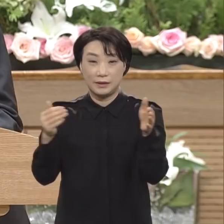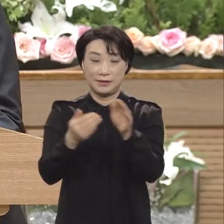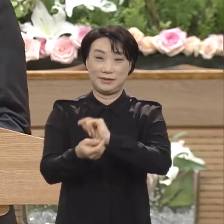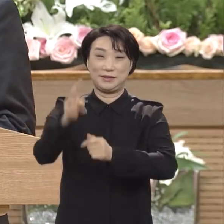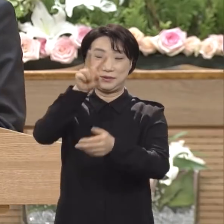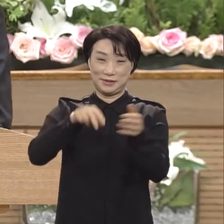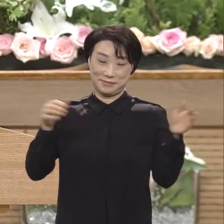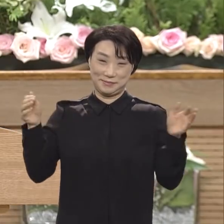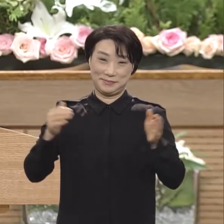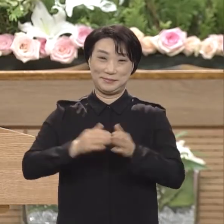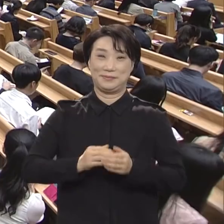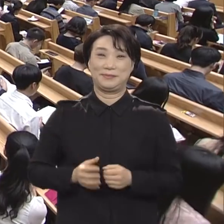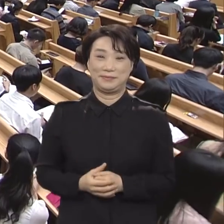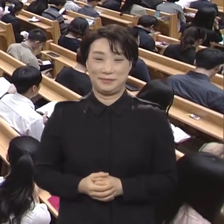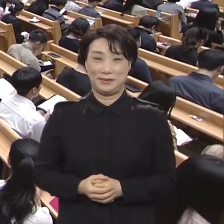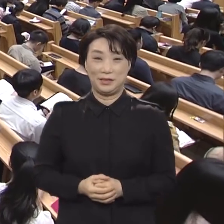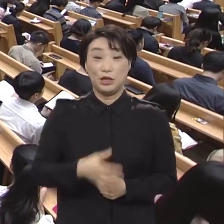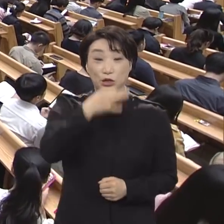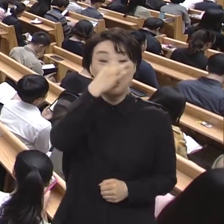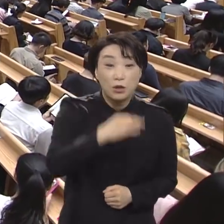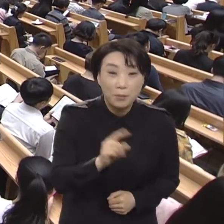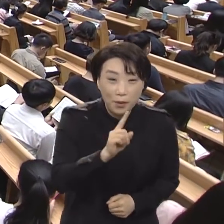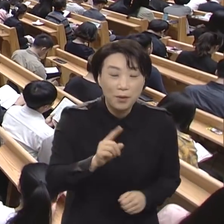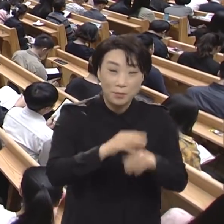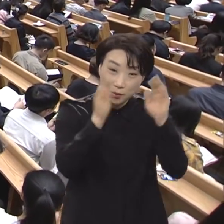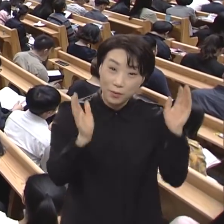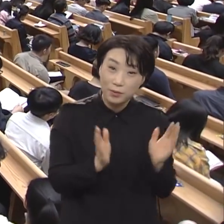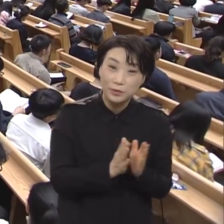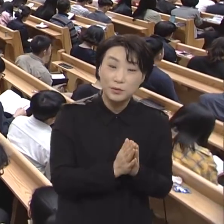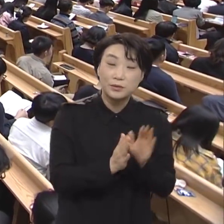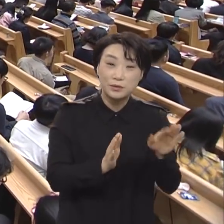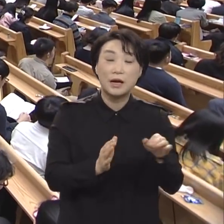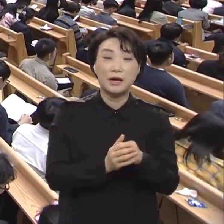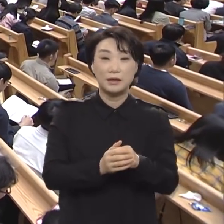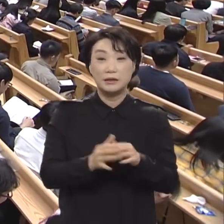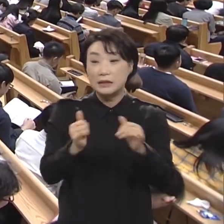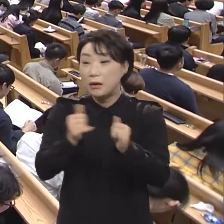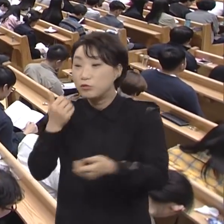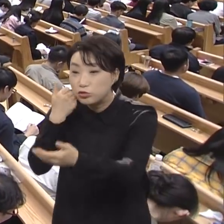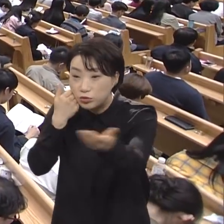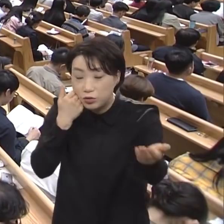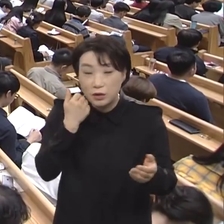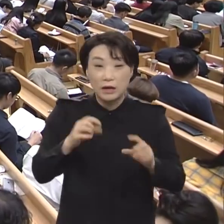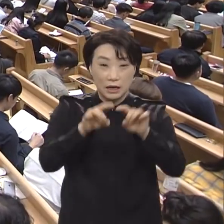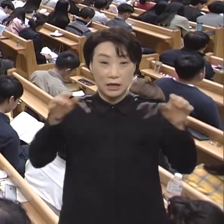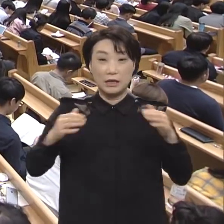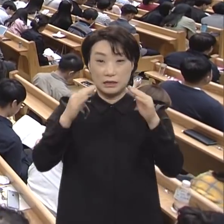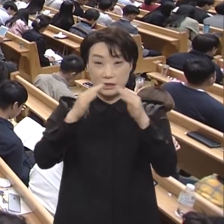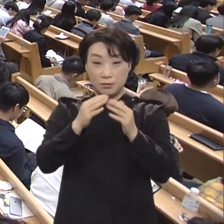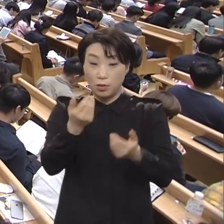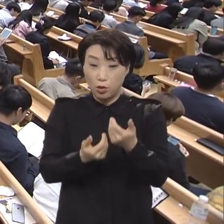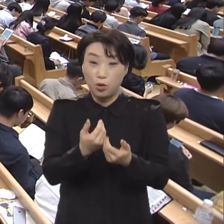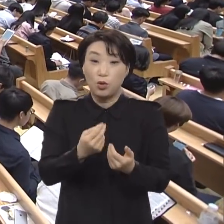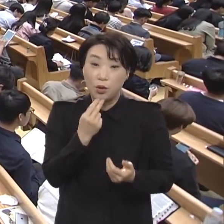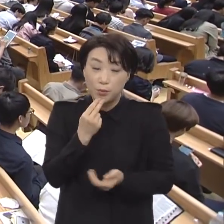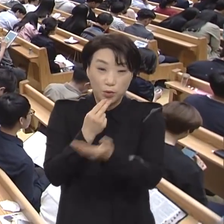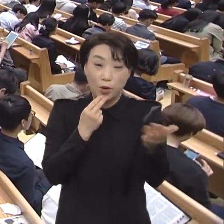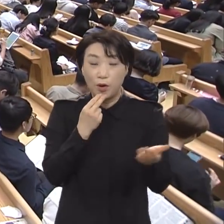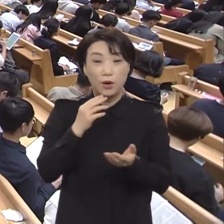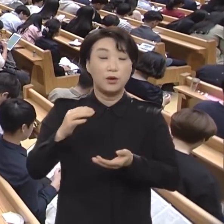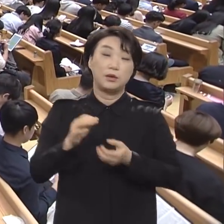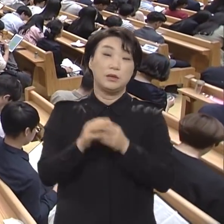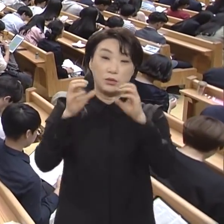23절까지를 대독합니다. 유익한 것은 무엇이든지 공중 앞에서나 각 집에서나 꺼림이 없이 너희에게